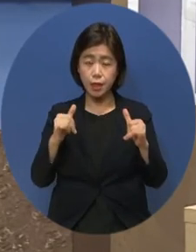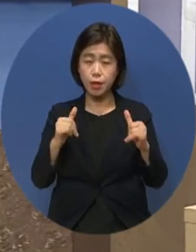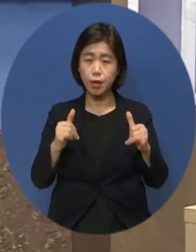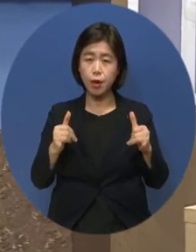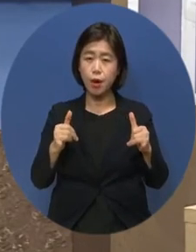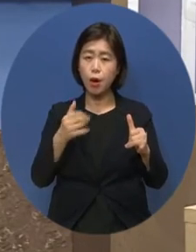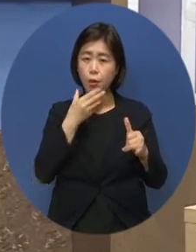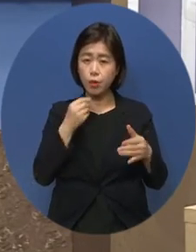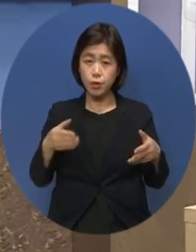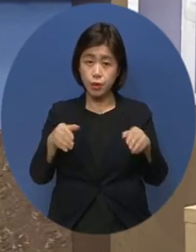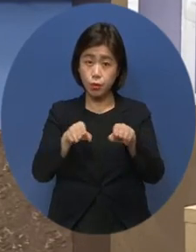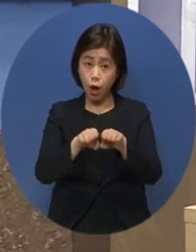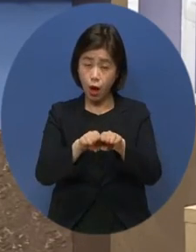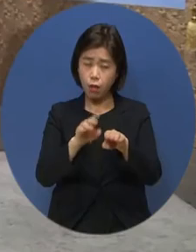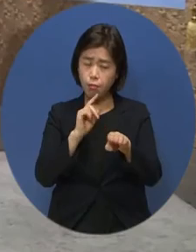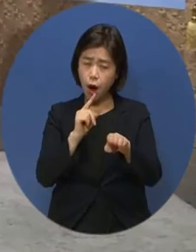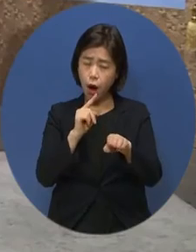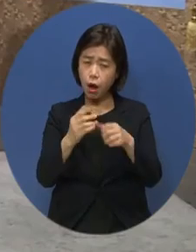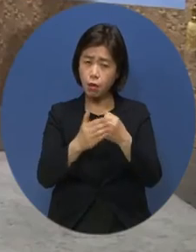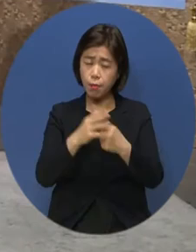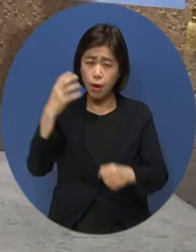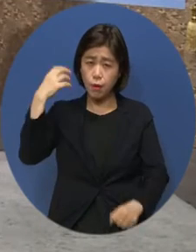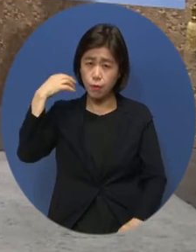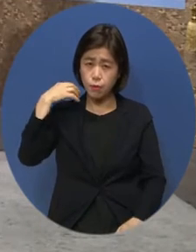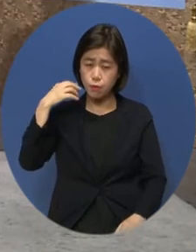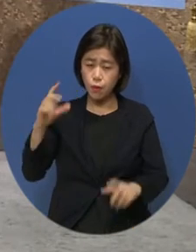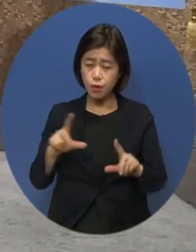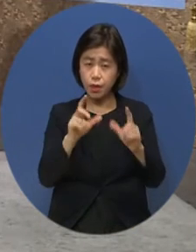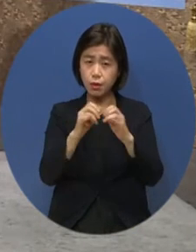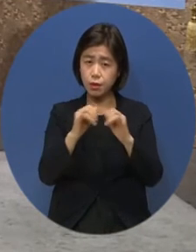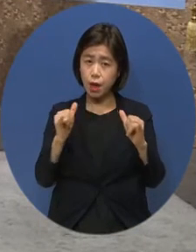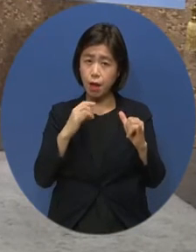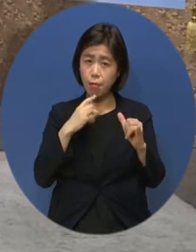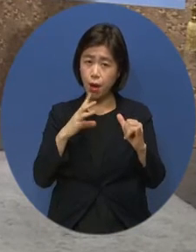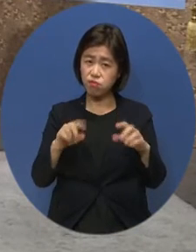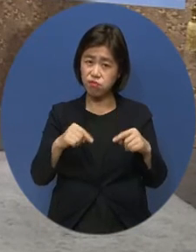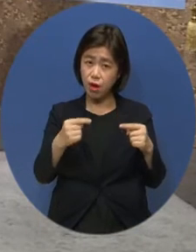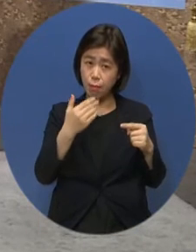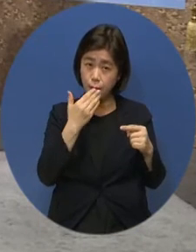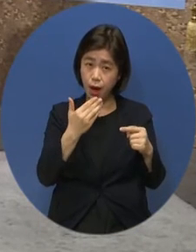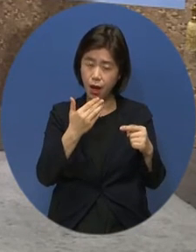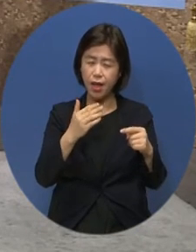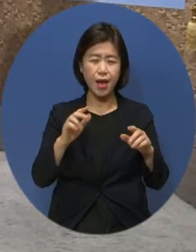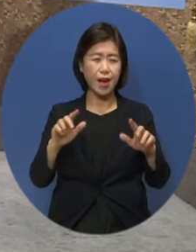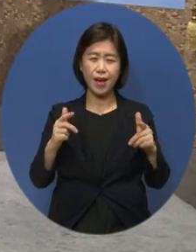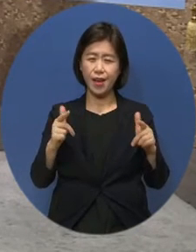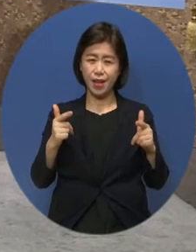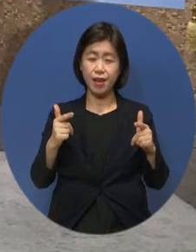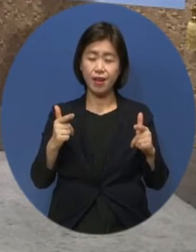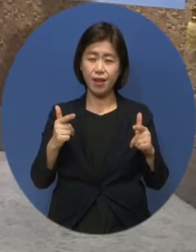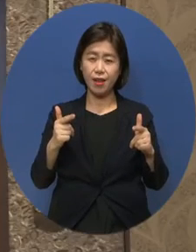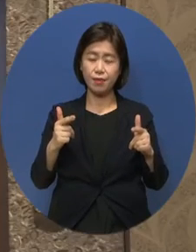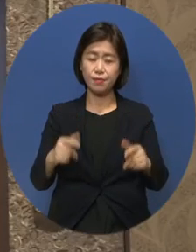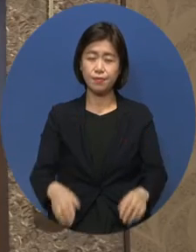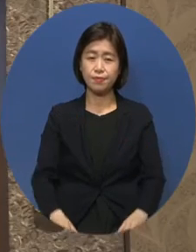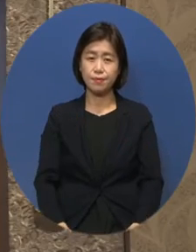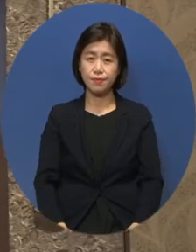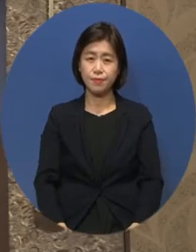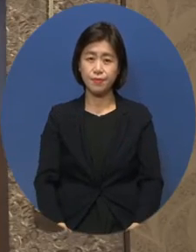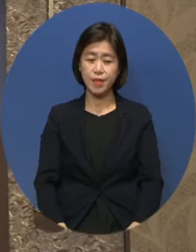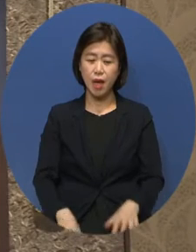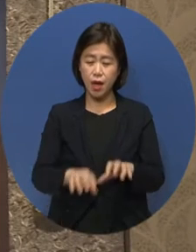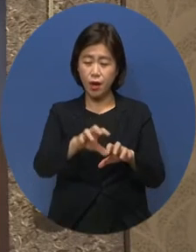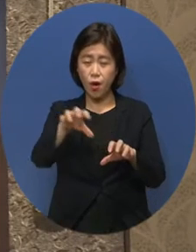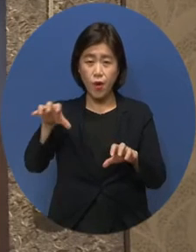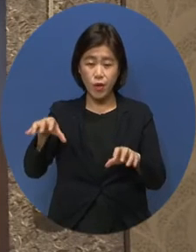이용이 가능한 건가요 그렇지 나왔습니다 뭐 우선 지리적인 측근은 성으로 인해서 영등포 수역에